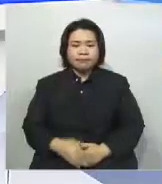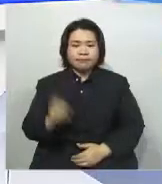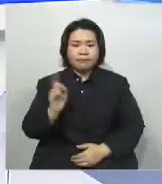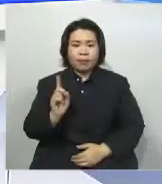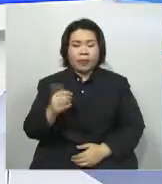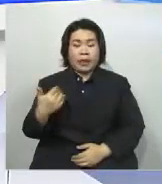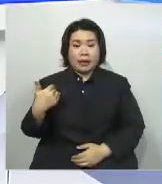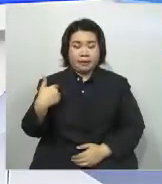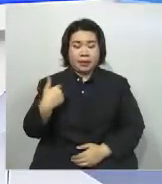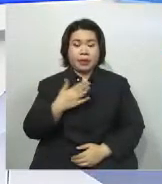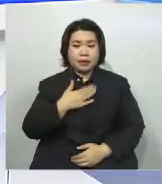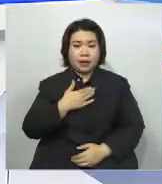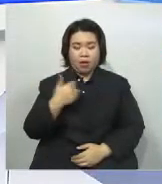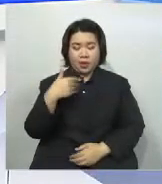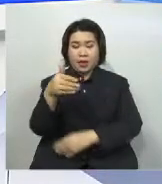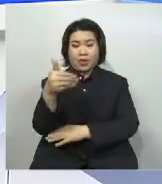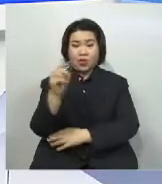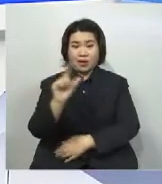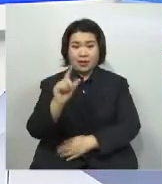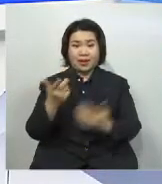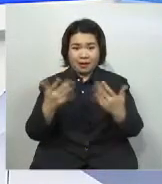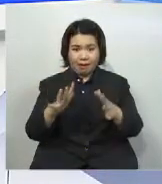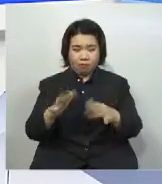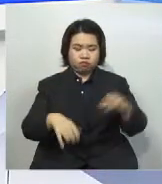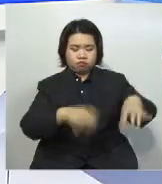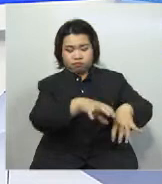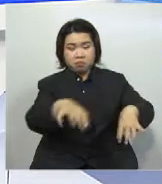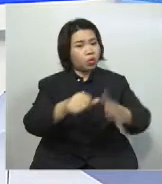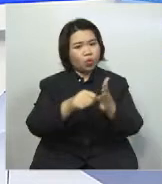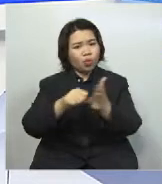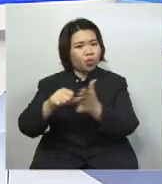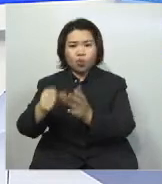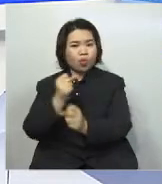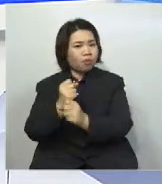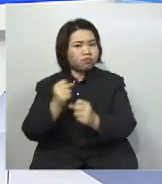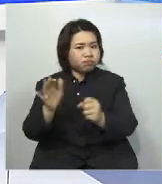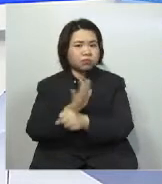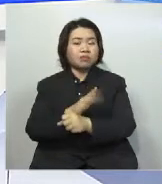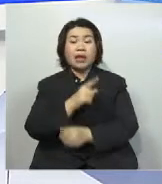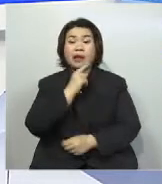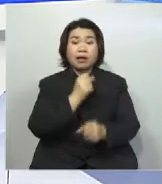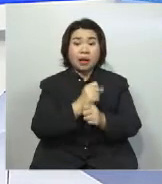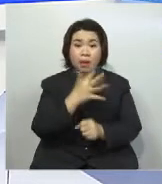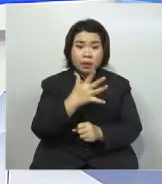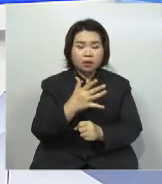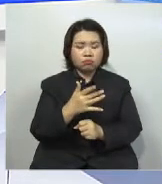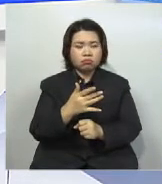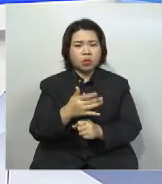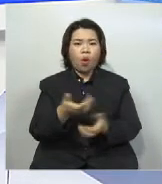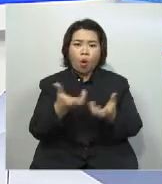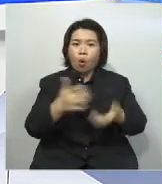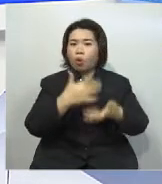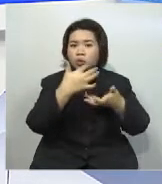แน่นอนนะคะว่าหลังจากที่เราได้รับธงเหลืองมาเนี่ยทุกหน่วยงานเร่งแก้ปัญหากันอย่างเต็มที่เพราะว่าถ้าไม่ทำเนี่ยวันนี้สินค้าประมงเร